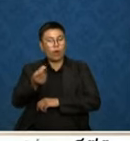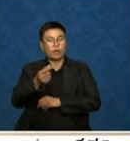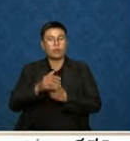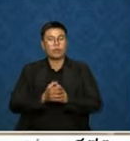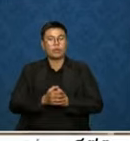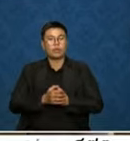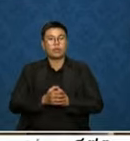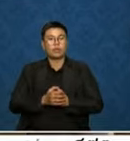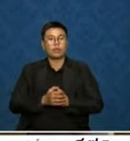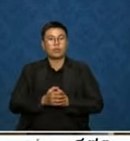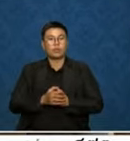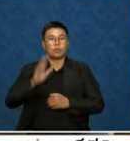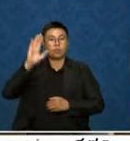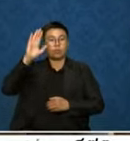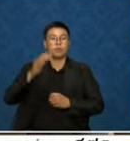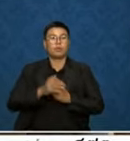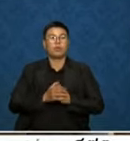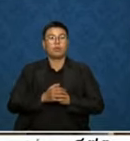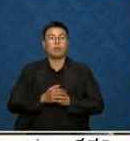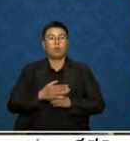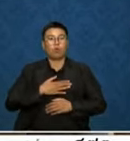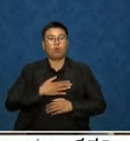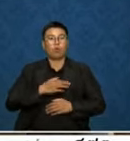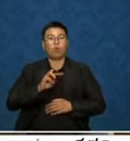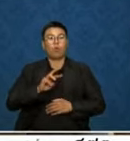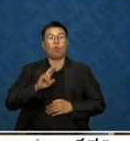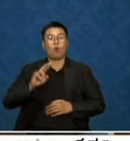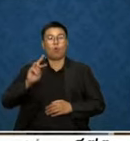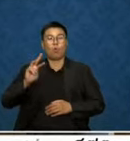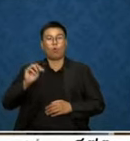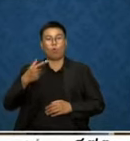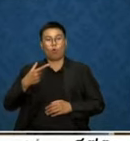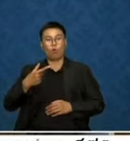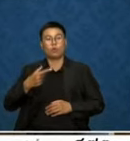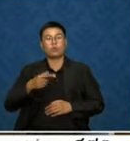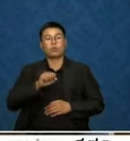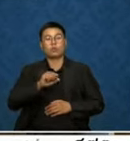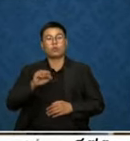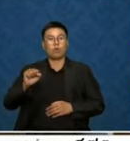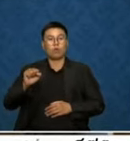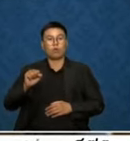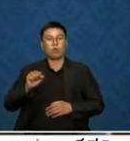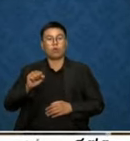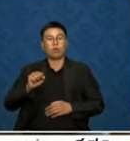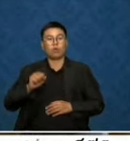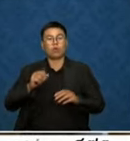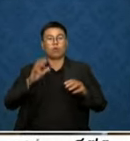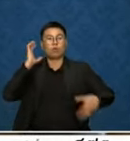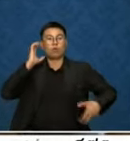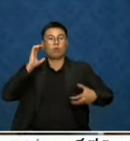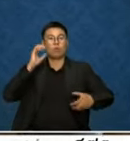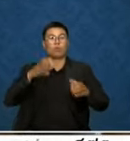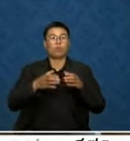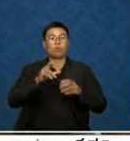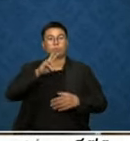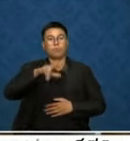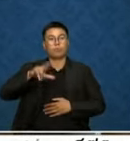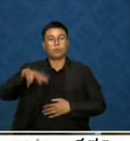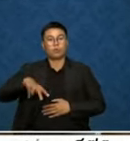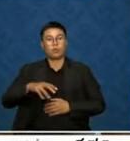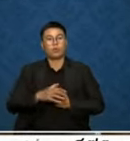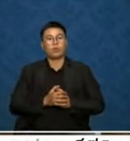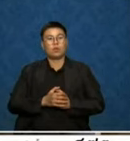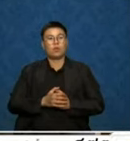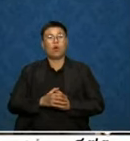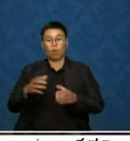เปลี่ยนท่านประธานที่เคารพครับกับผมนายวรวงศ์วรปัญญาสมาชิกสภาผู้แทนราษฎรจังหวัดลพบุรีพรรคเพื่อไทยครับในส่วนของ